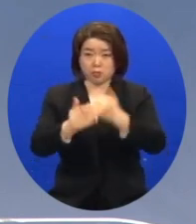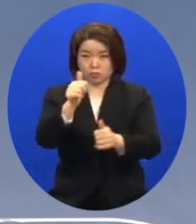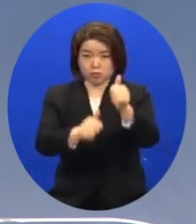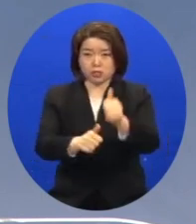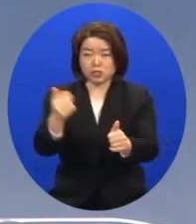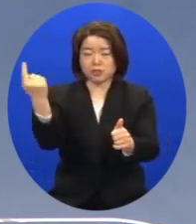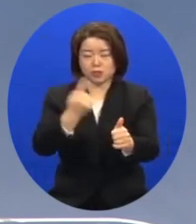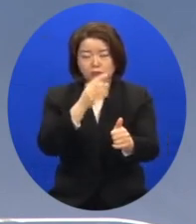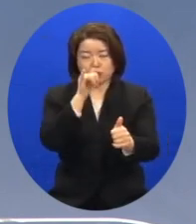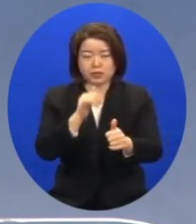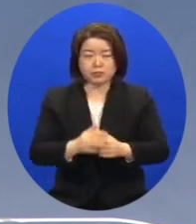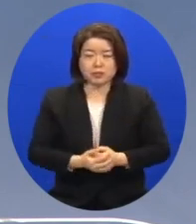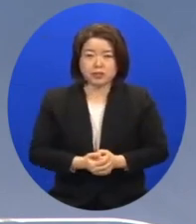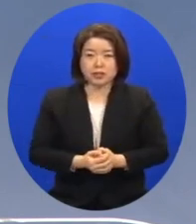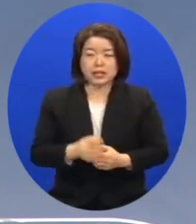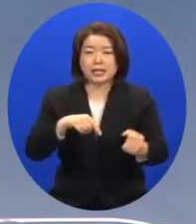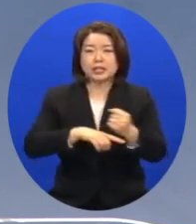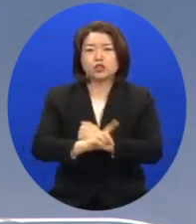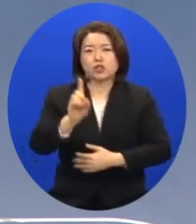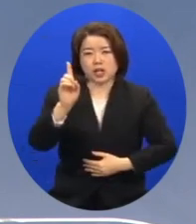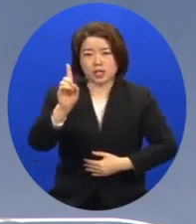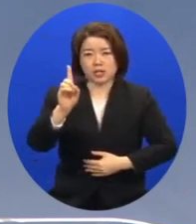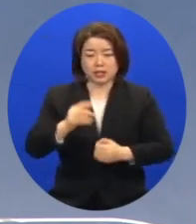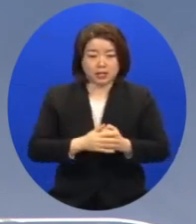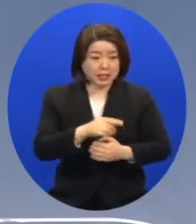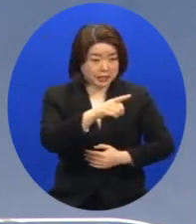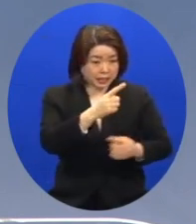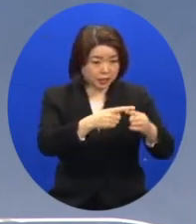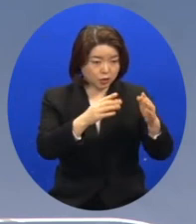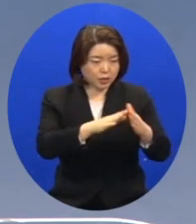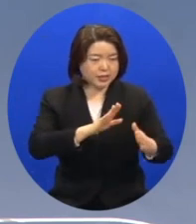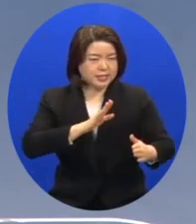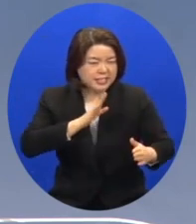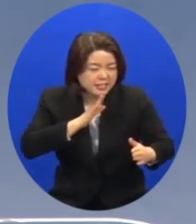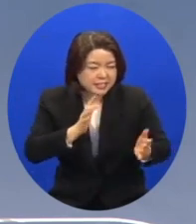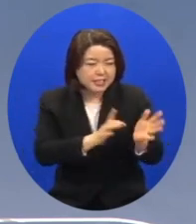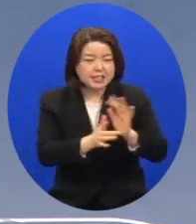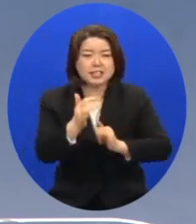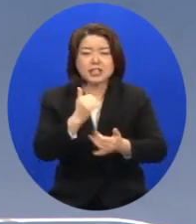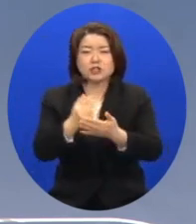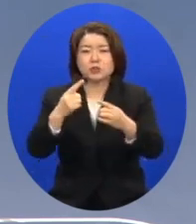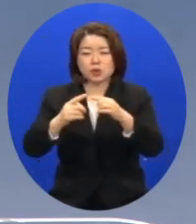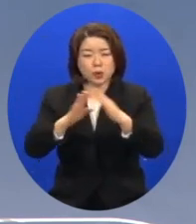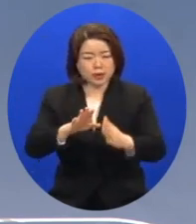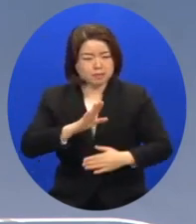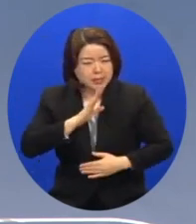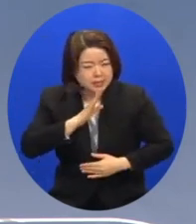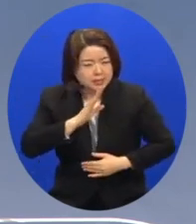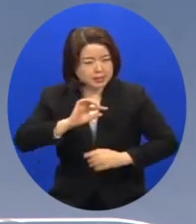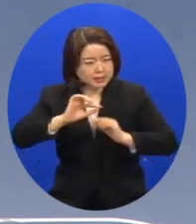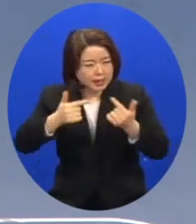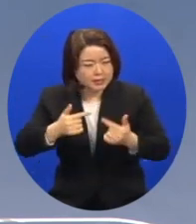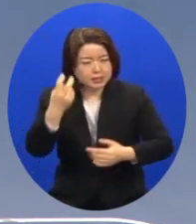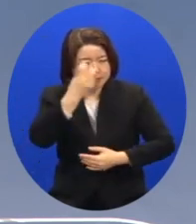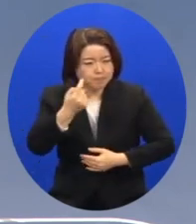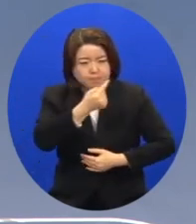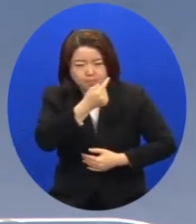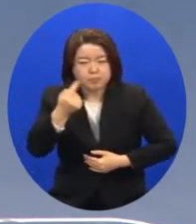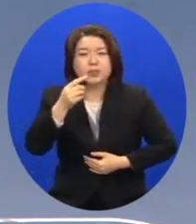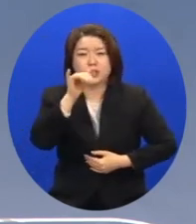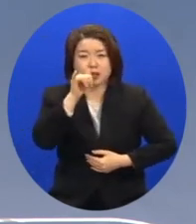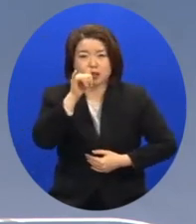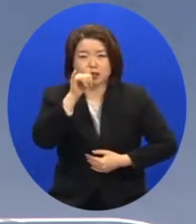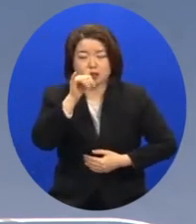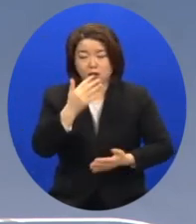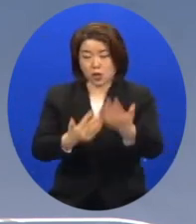거예요 이유는 하나입니다 그 교회가 진짜 예수님의 교회 인지를 검증하는 것 불 시험이